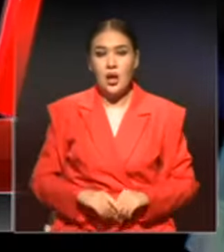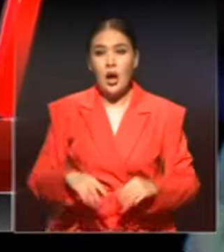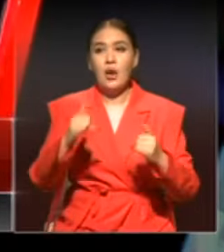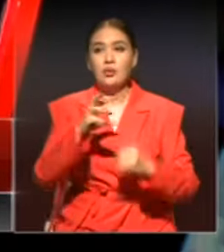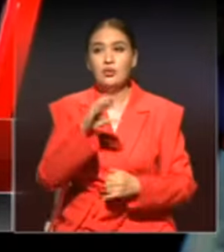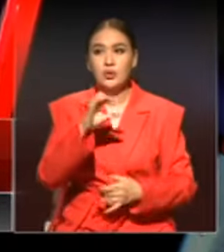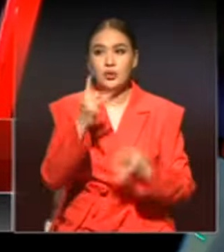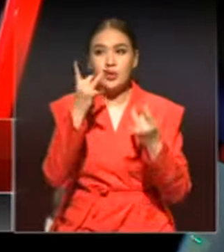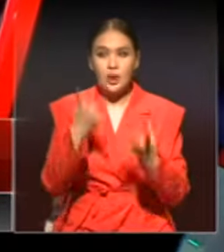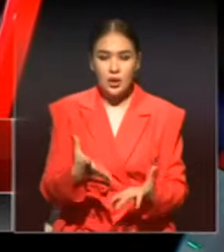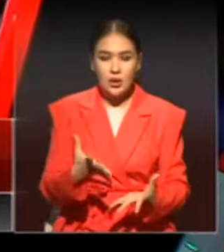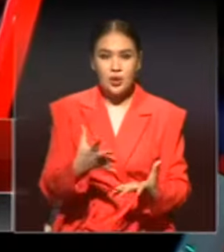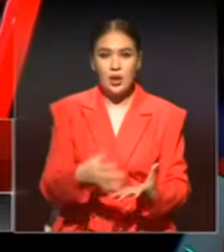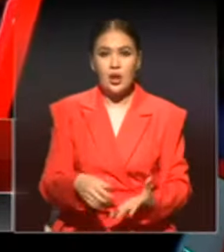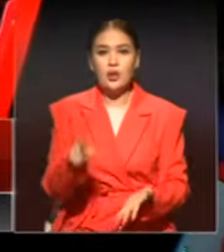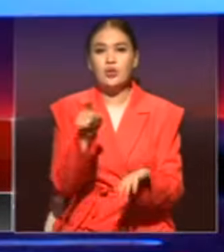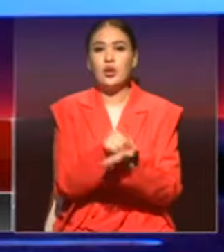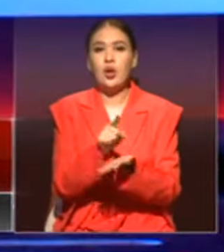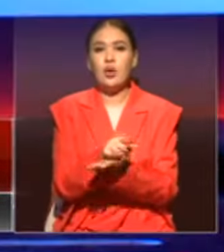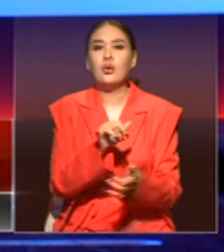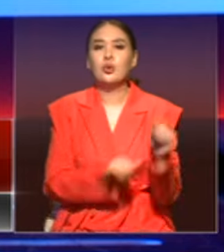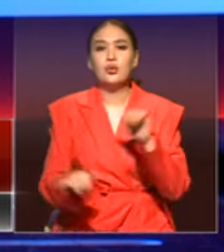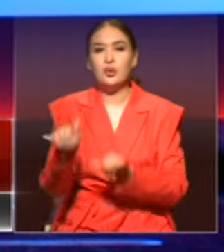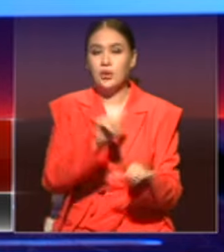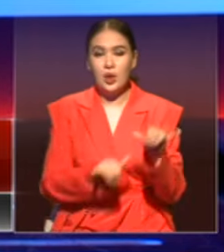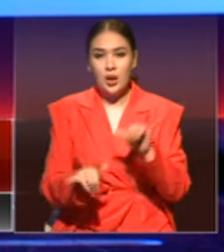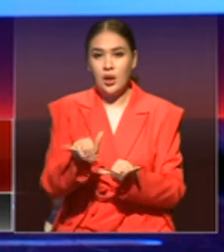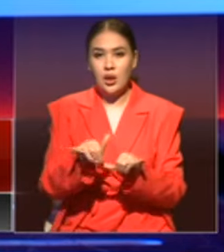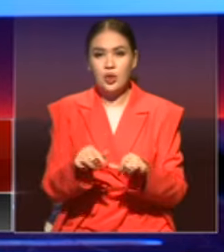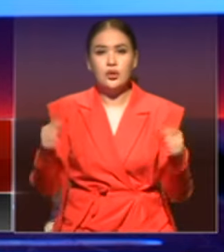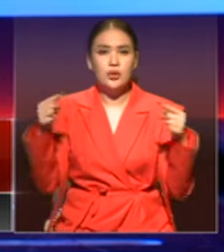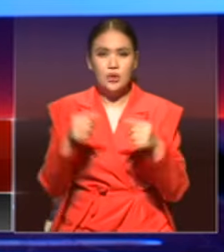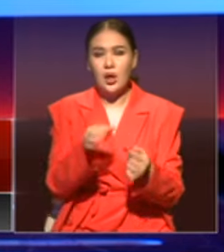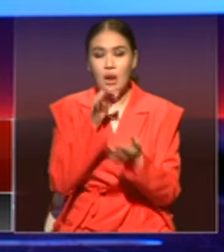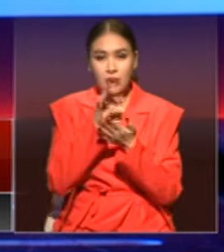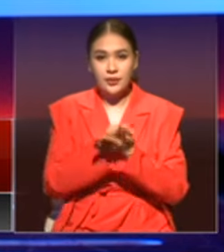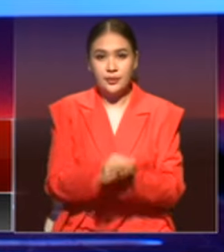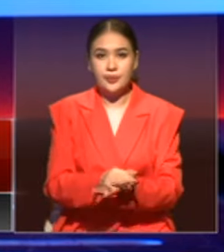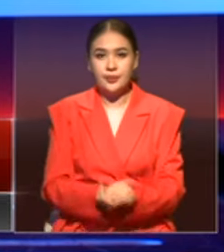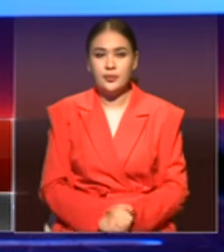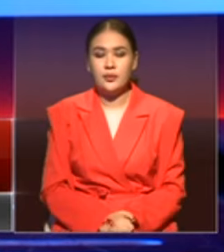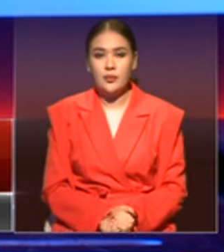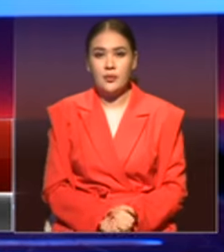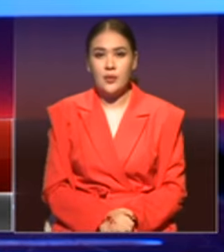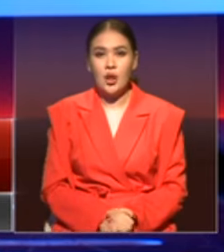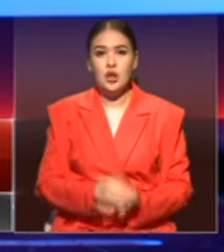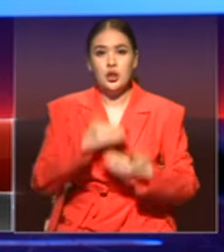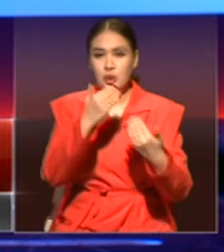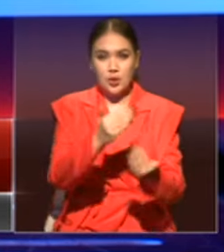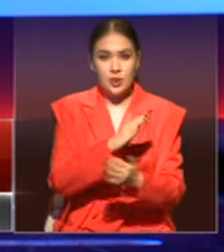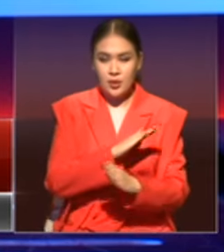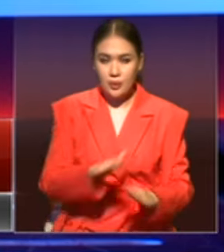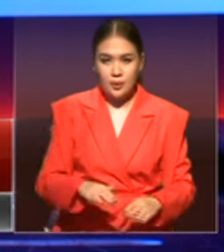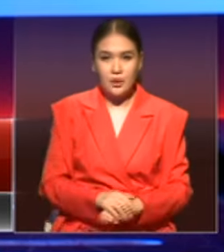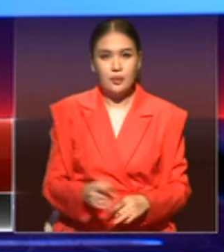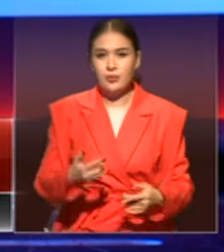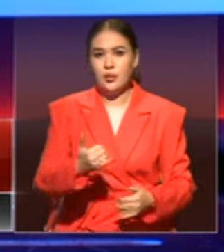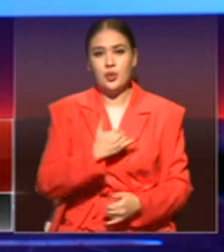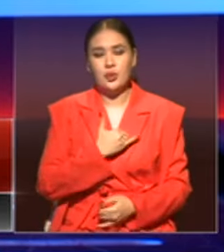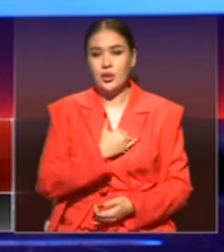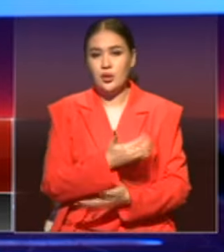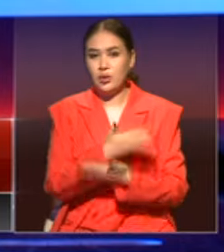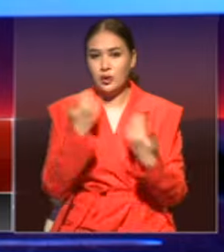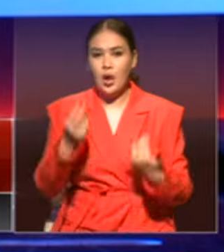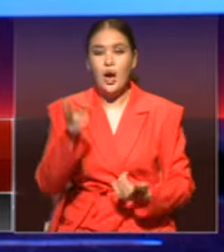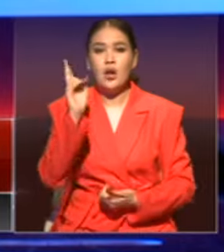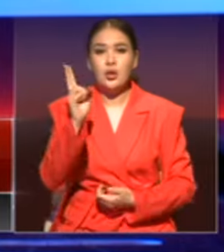қоқысқа төлейтін салығы қайда кетіп жатыр? Осының нақты жүйесін айтып берсеңіз. Әрине. Сіздерге бармайды ол? Иә, бізге бармайды. Бізде жалпы